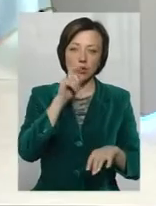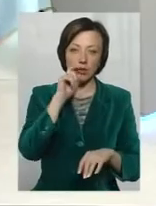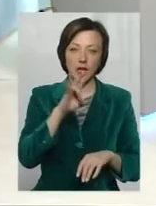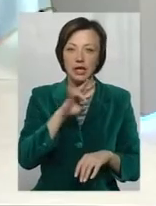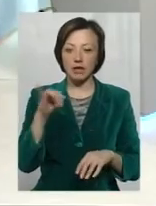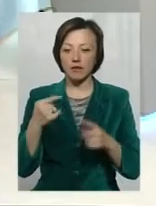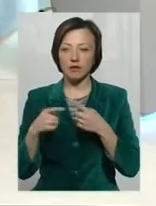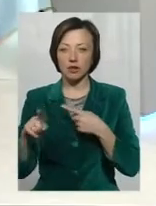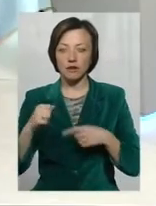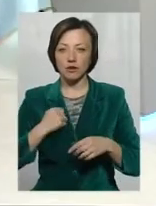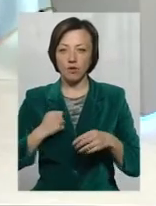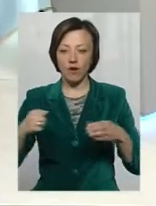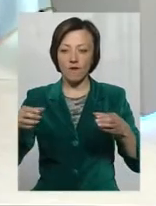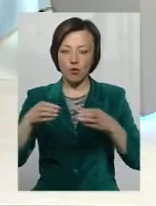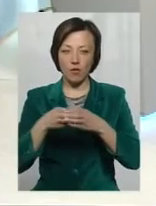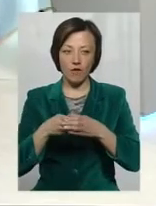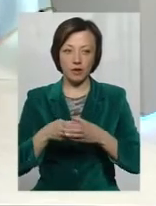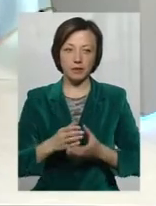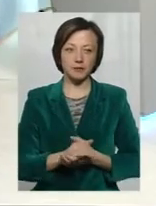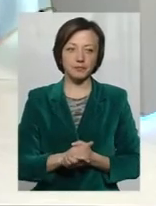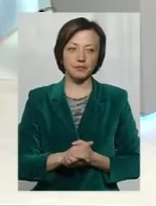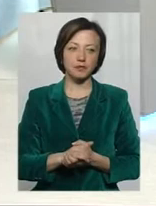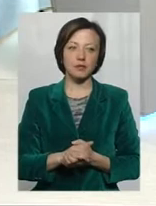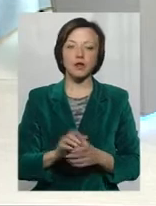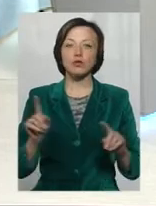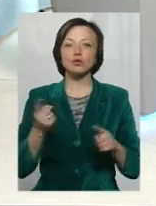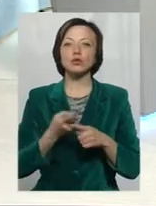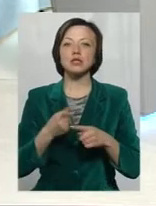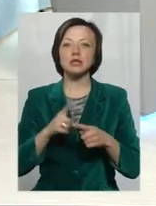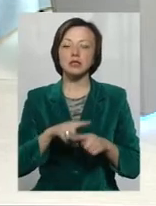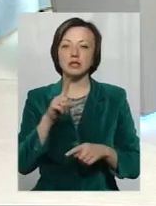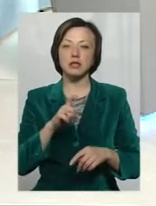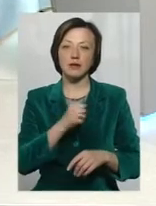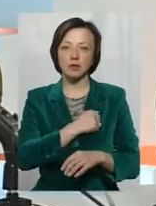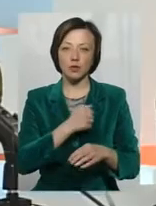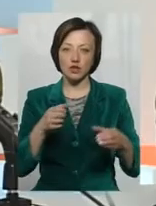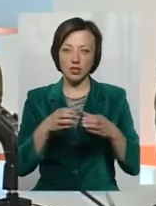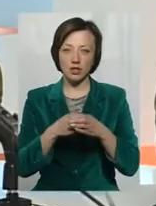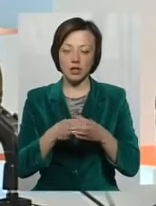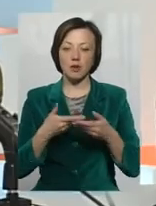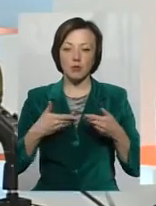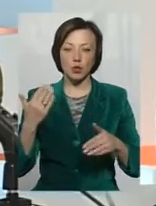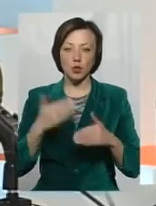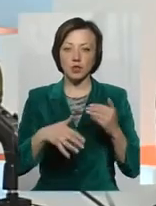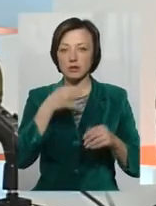ні в інших військових формуваннях. Що це за військова частина? Ми вже сказали, що